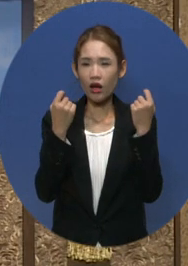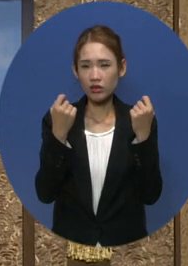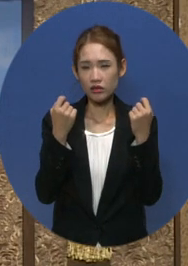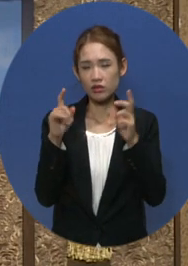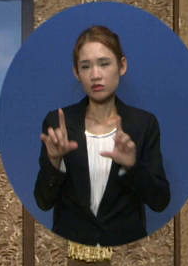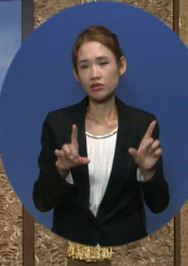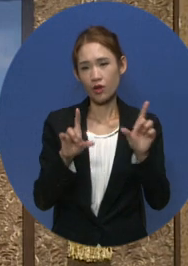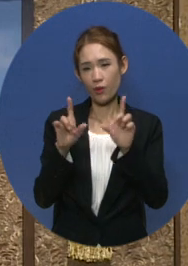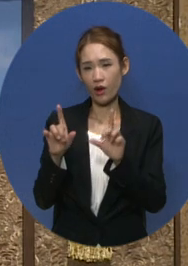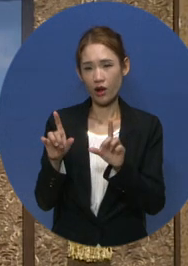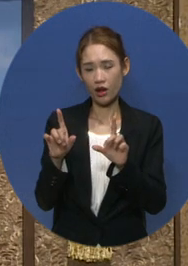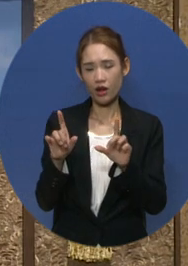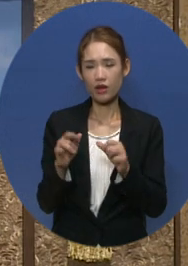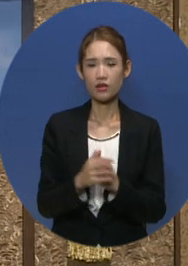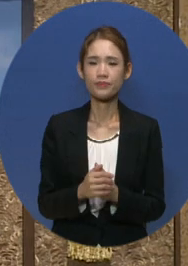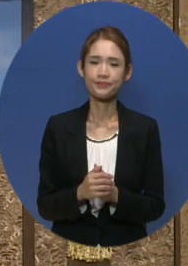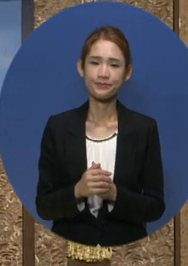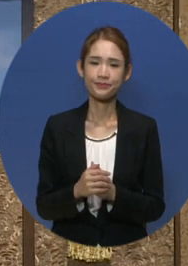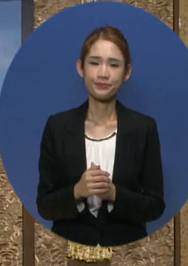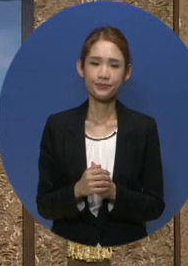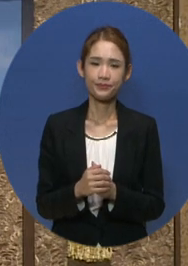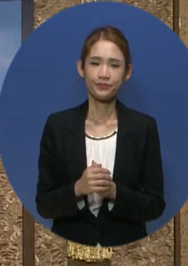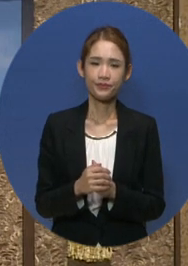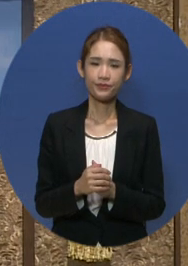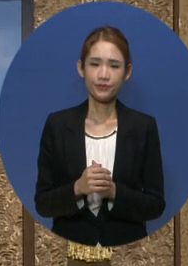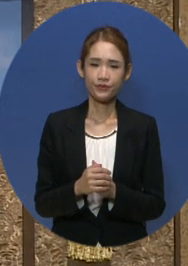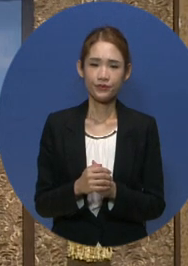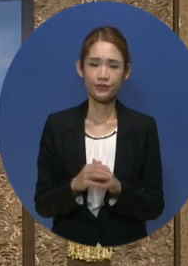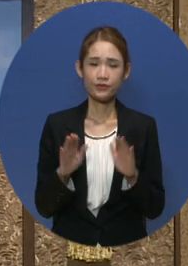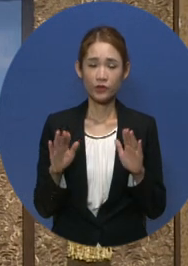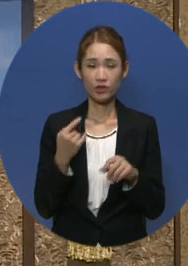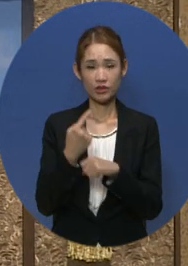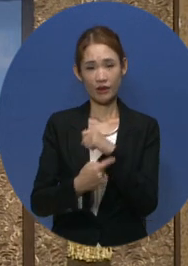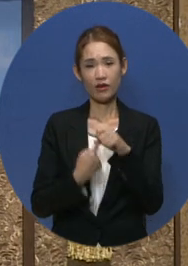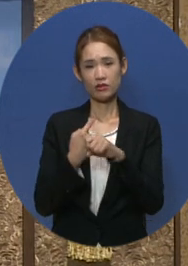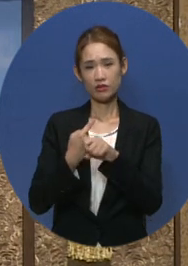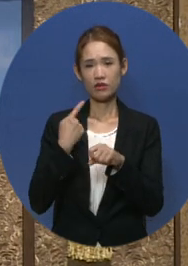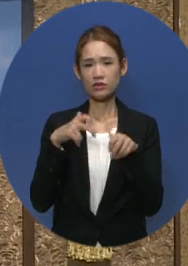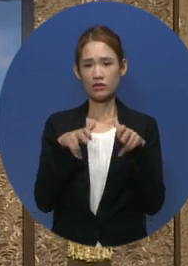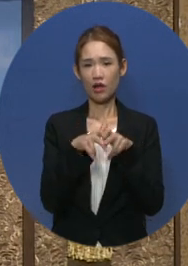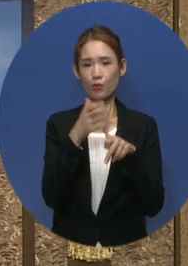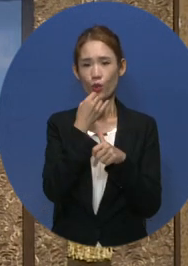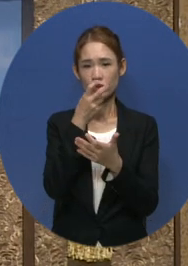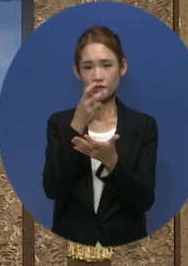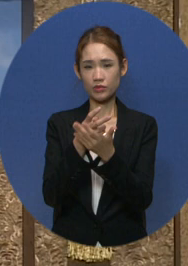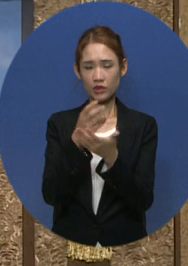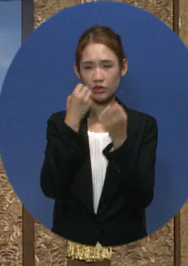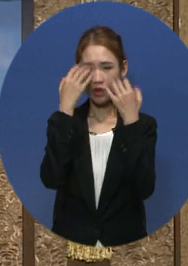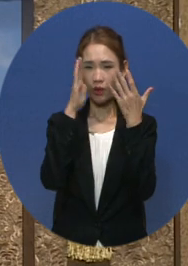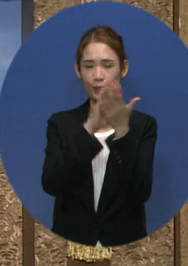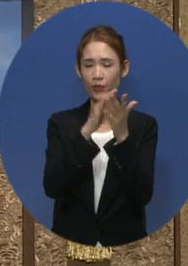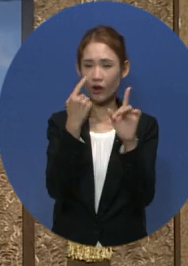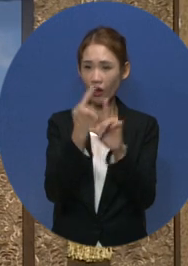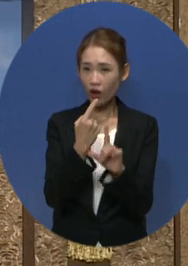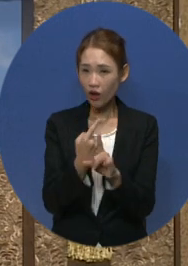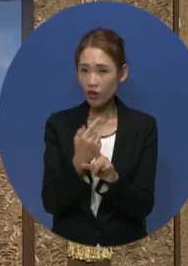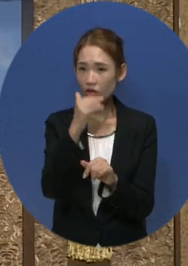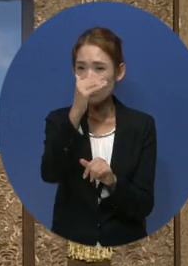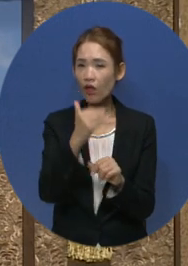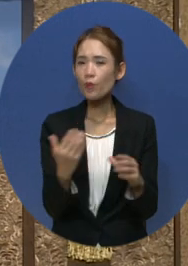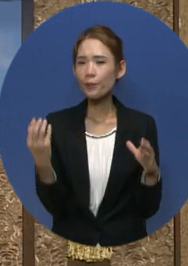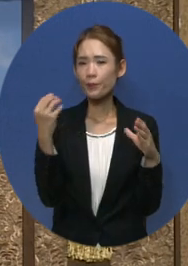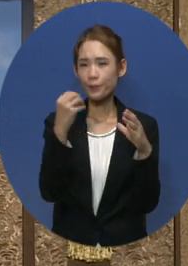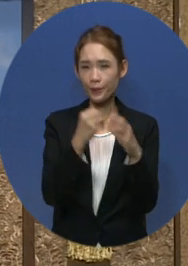네. 이제 그렇게 보시면 되겠고요. 그래서 이제 지금 작년에 이제 장애인복지법 개정돼가지고 그 내용이 들어가가지고